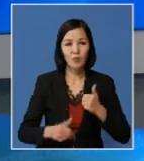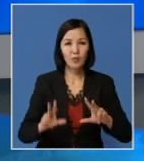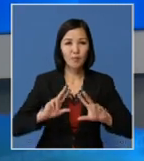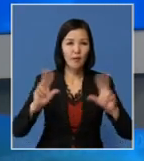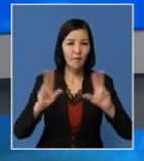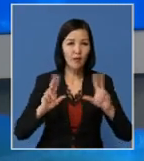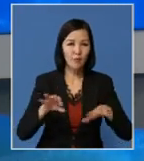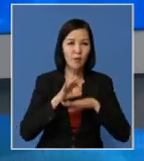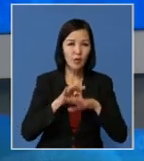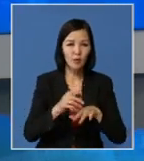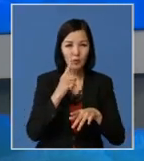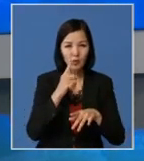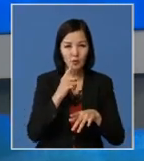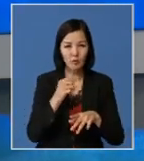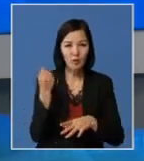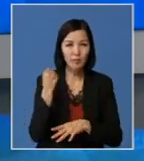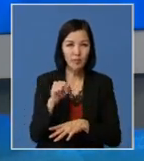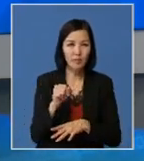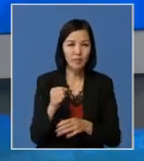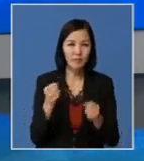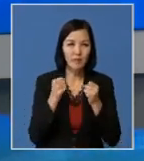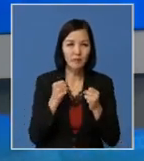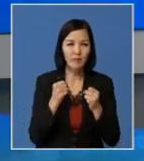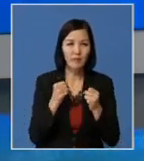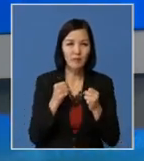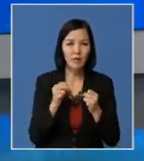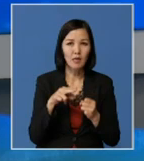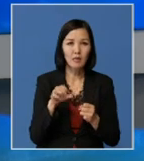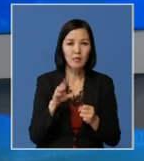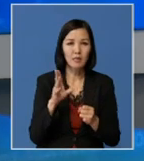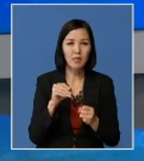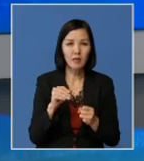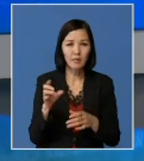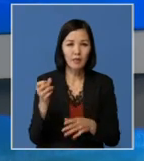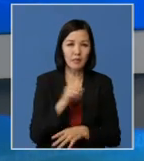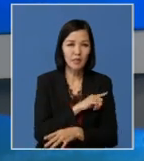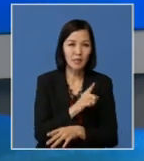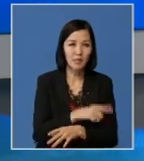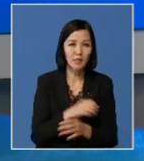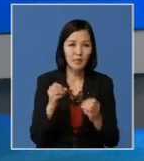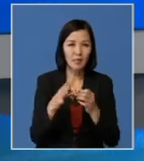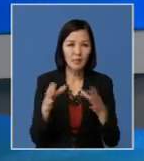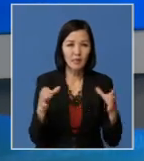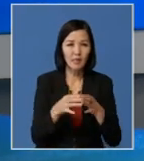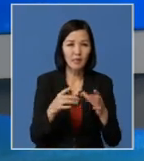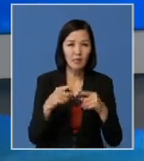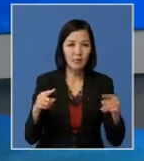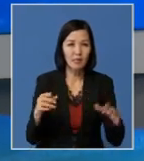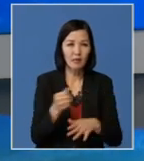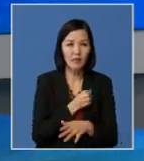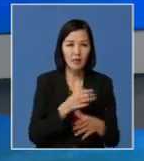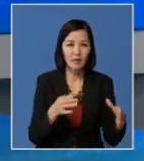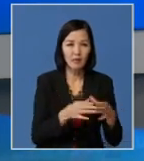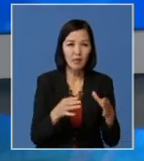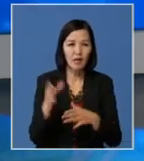Турнир по волейболу прошел в канун Дня Победы. В спортивном комплексе «Динамо» звание сильнейшего оспаривали 13 команд из разных военных